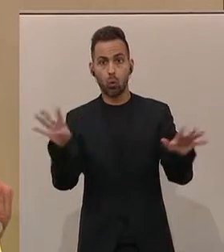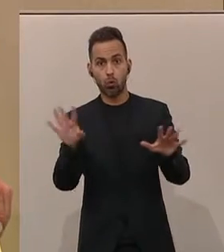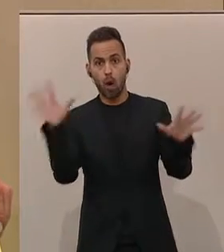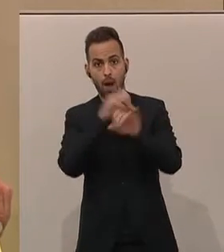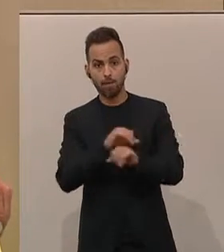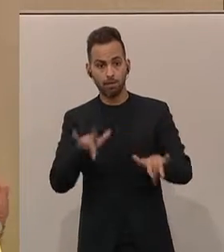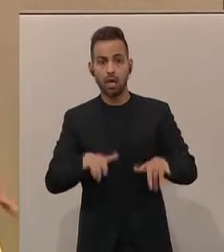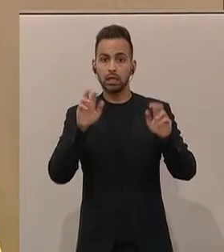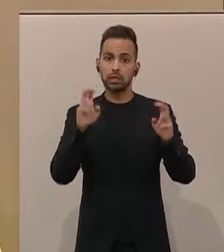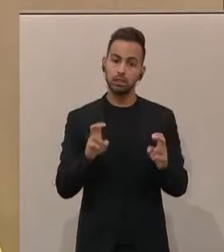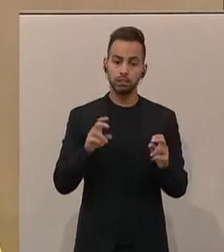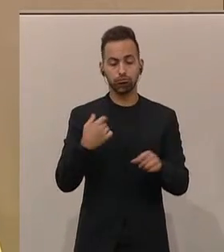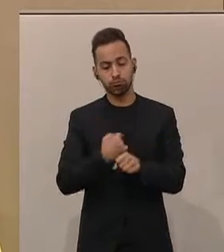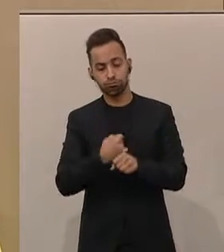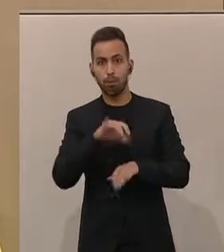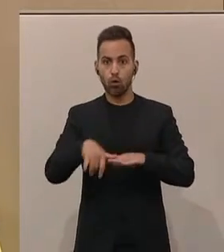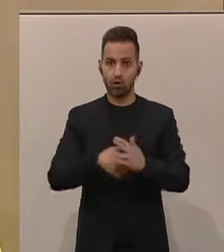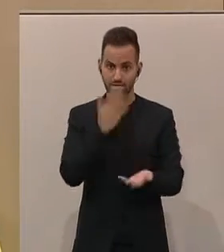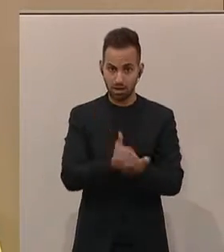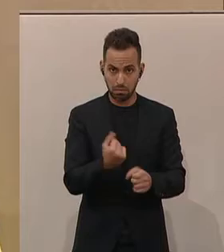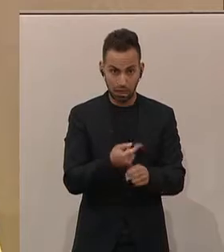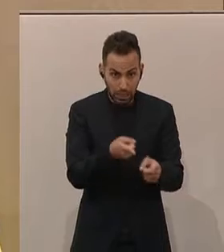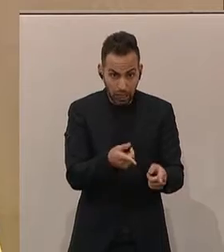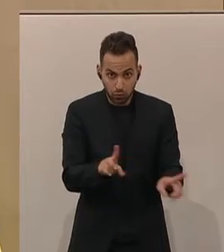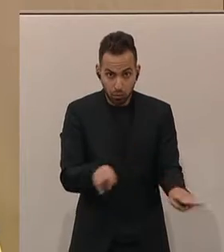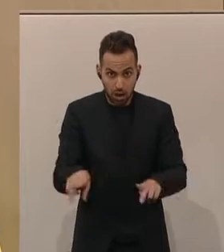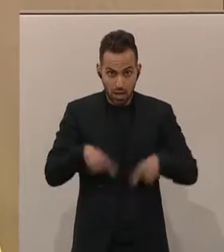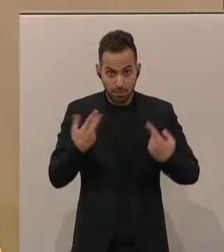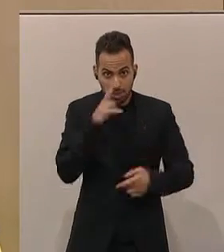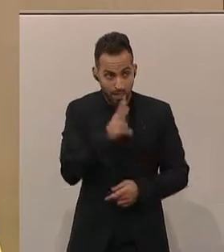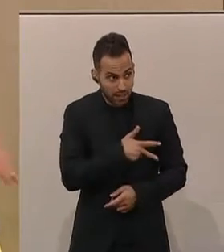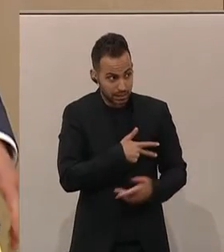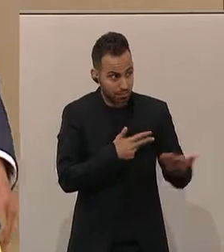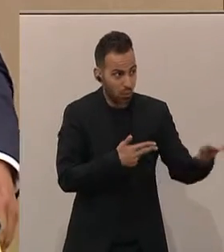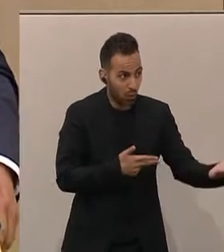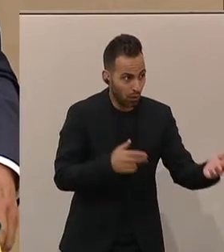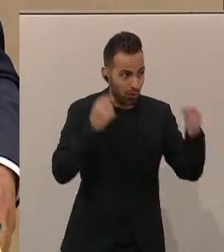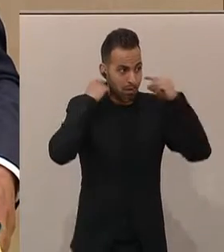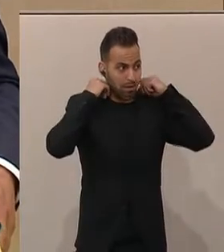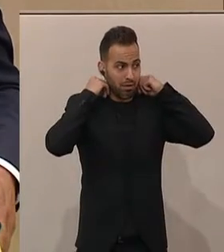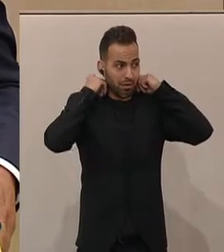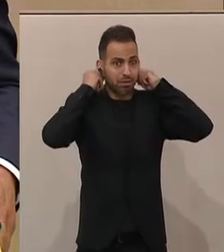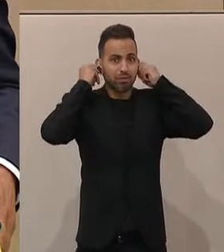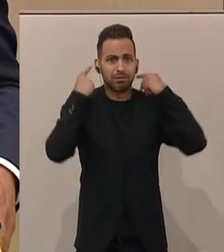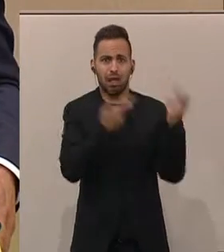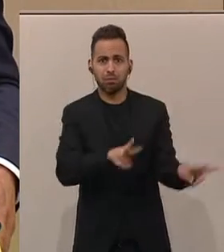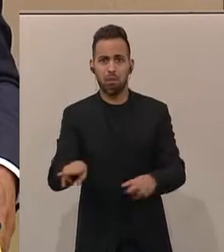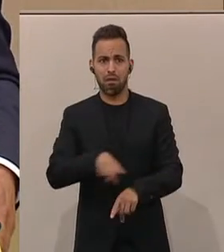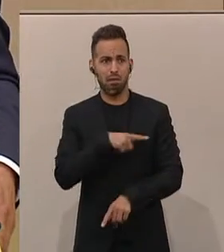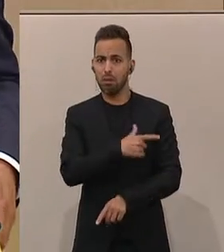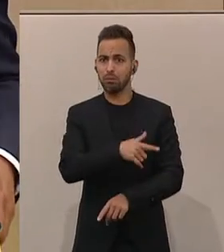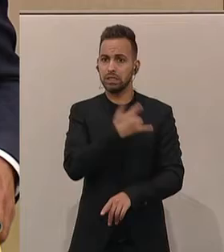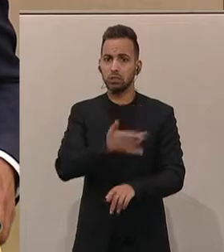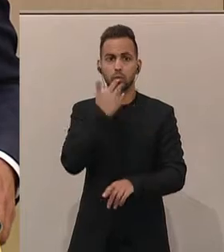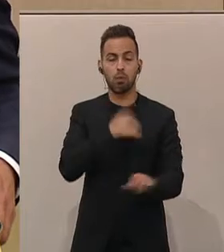Uhr und ein Projekt fertig machen. Das ist das normale Leben, liebe SPÖ, das ist so. Das ist das normale Leben, das war aber nicht möglich.